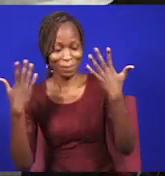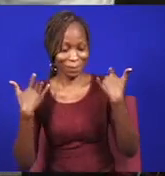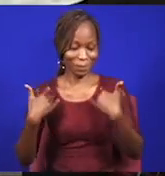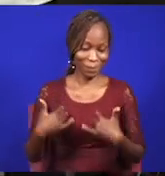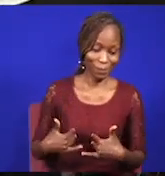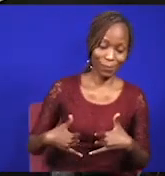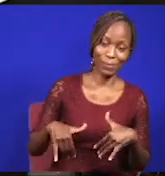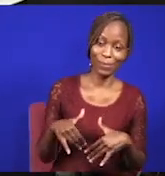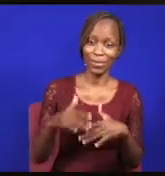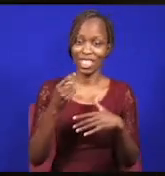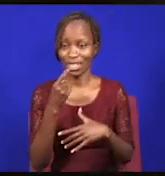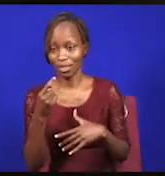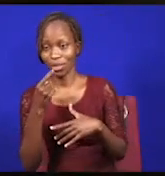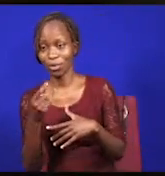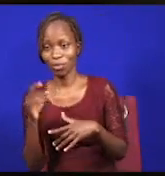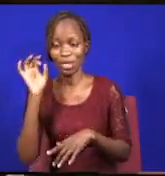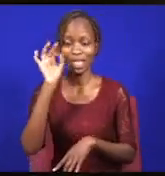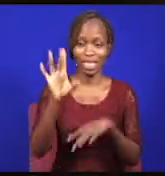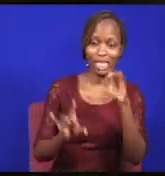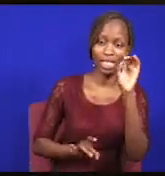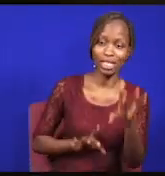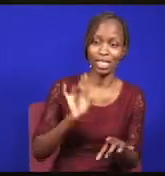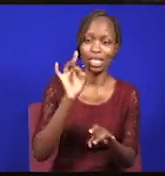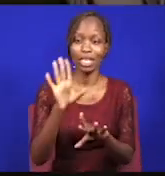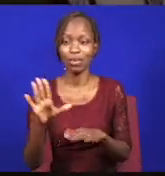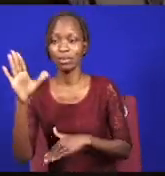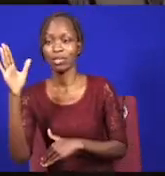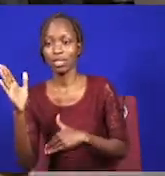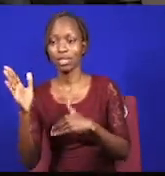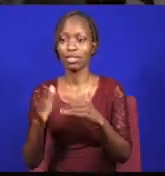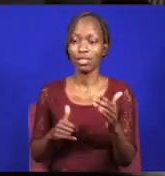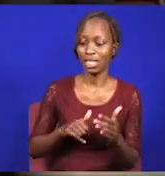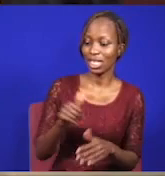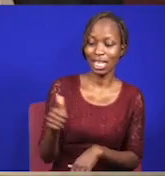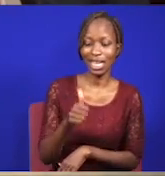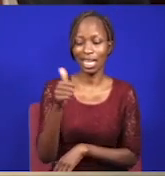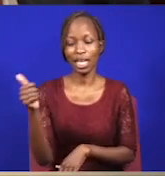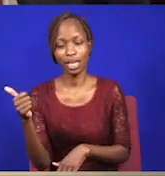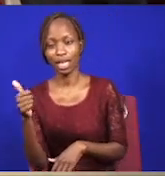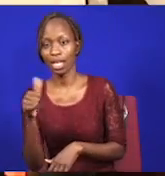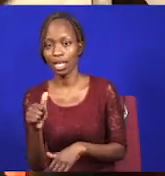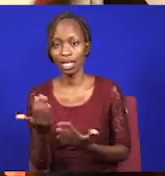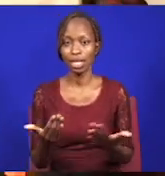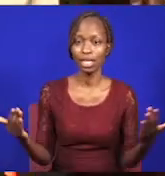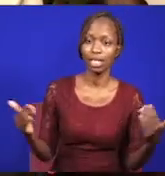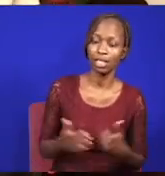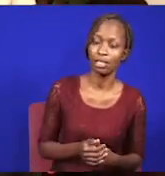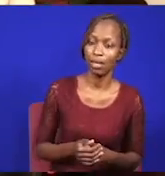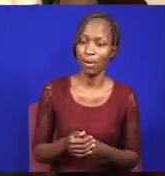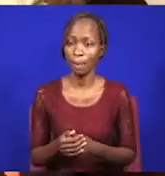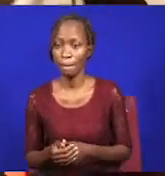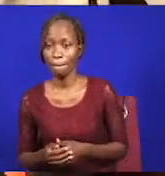Mavazi yake meupe angaza kushinda chote kijulikanacho.